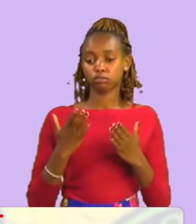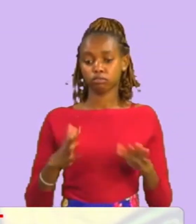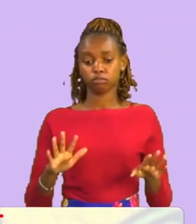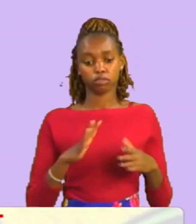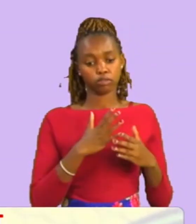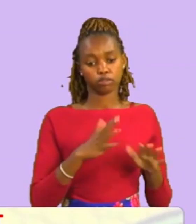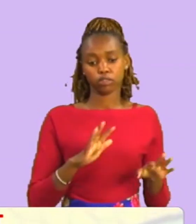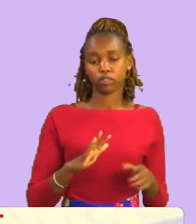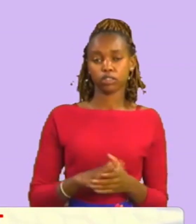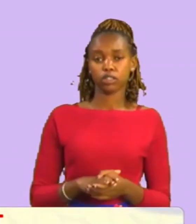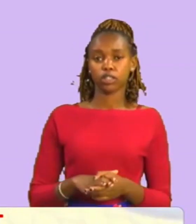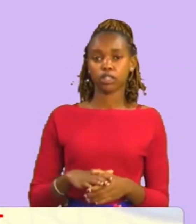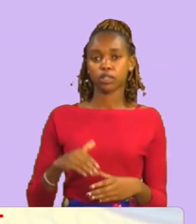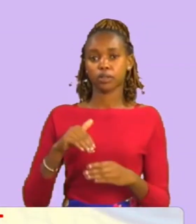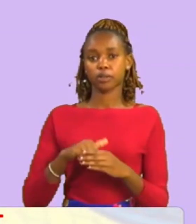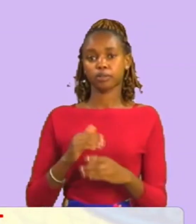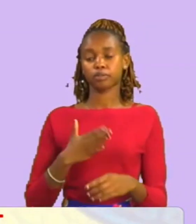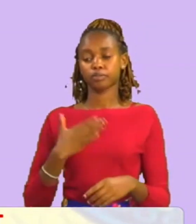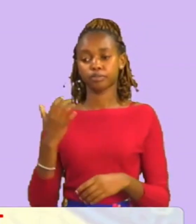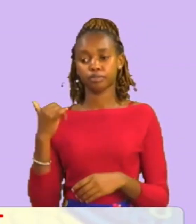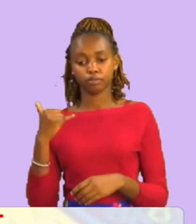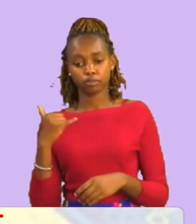Unaanza contacts, mimi nakuwa mzito mtu wangu.